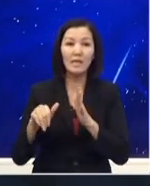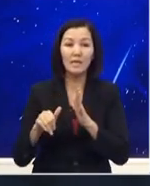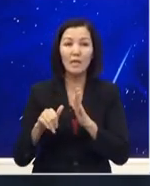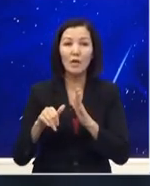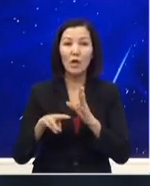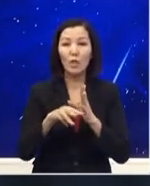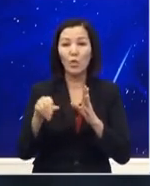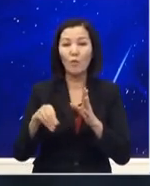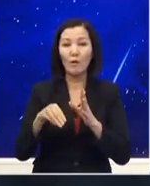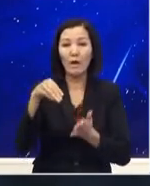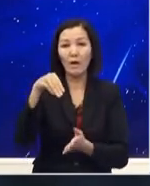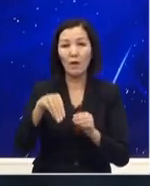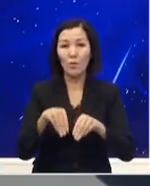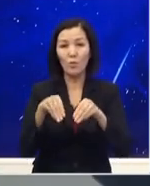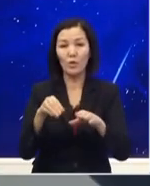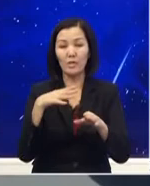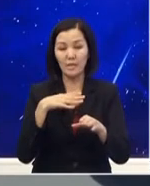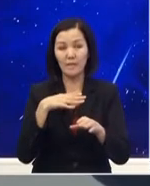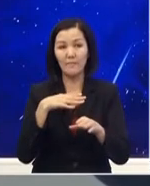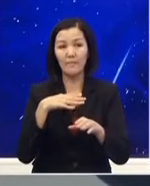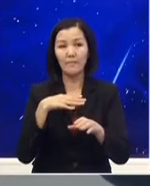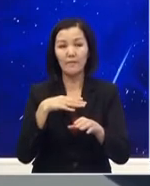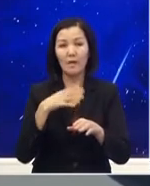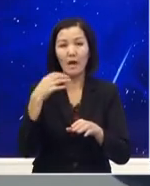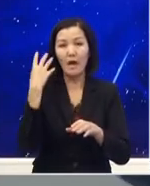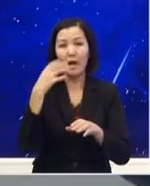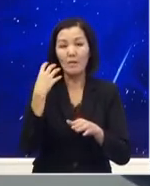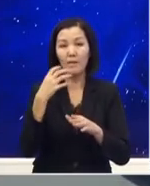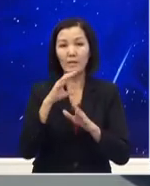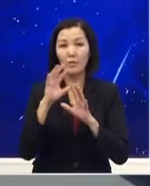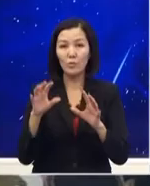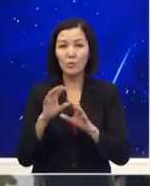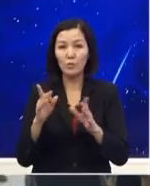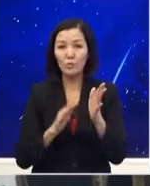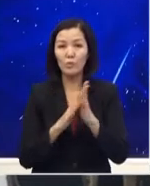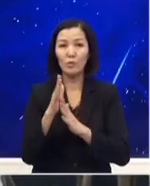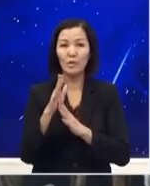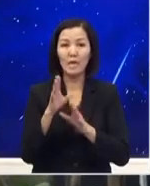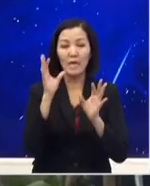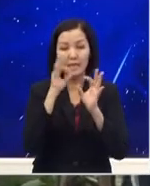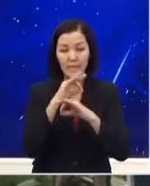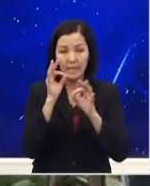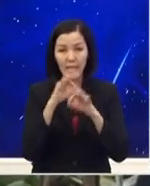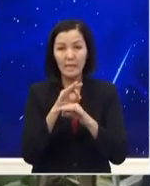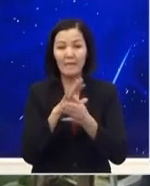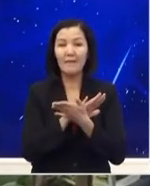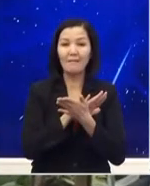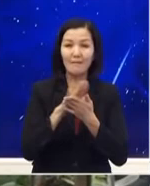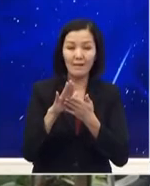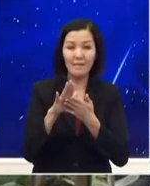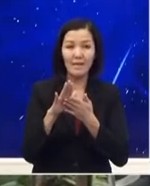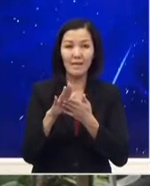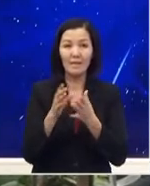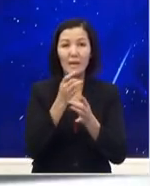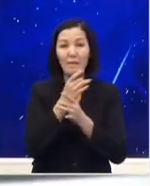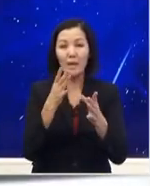топыраққа салып отырғызады, сөйтіп алманың көшетін ала бастайды. Зертханадан залалсызданып шыққан осы мәдени